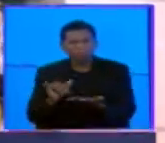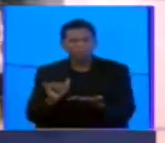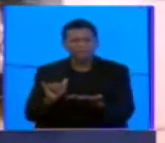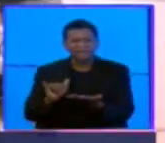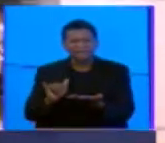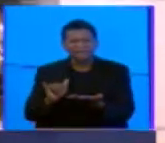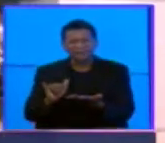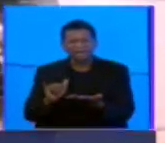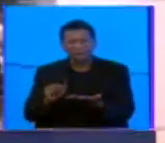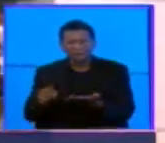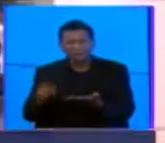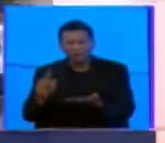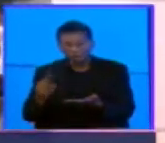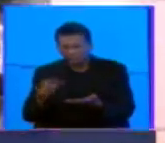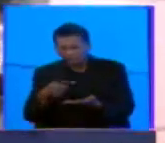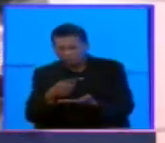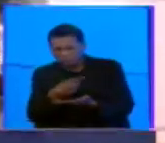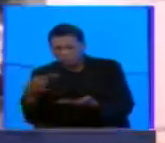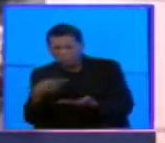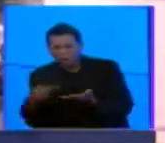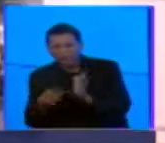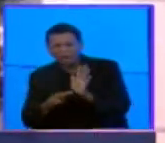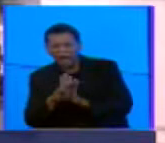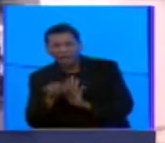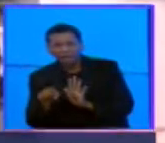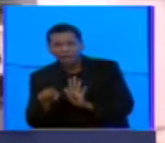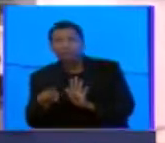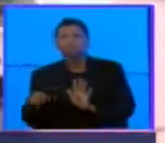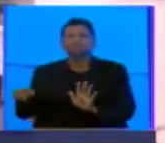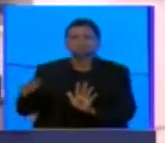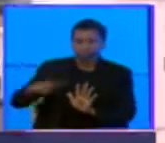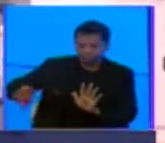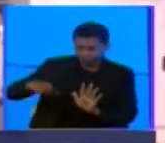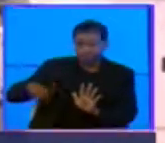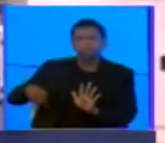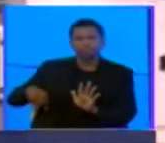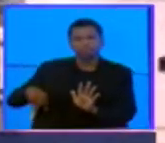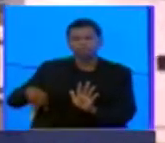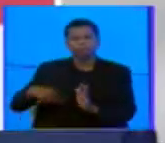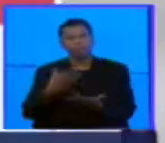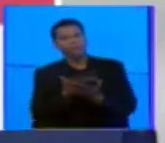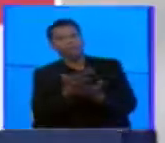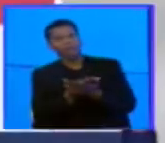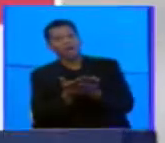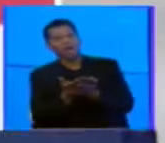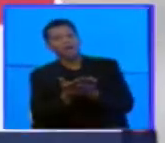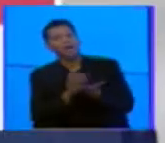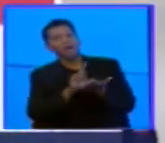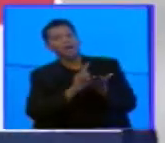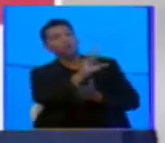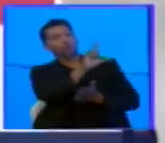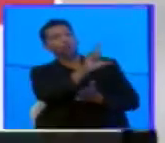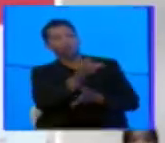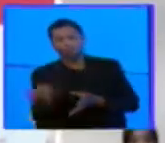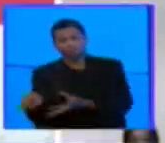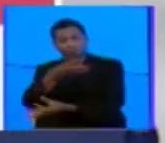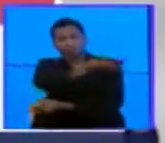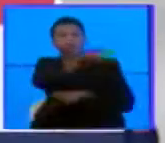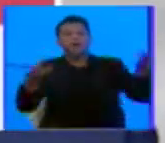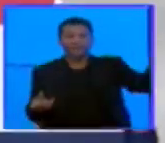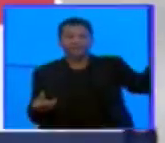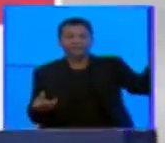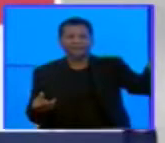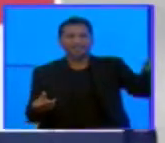vaksin dengan melampirkan vaksin Rival repotnya Hai kemudian before Biofarma